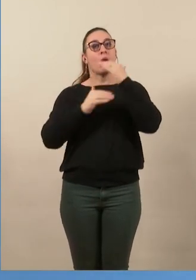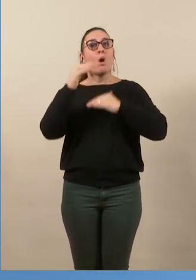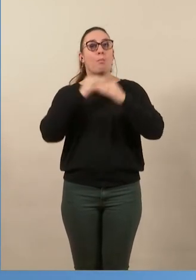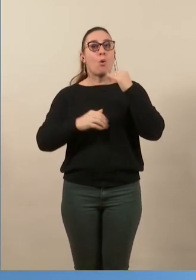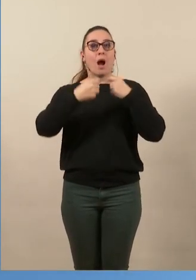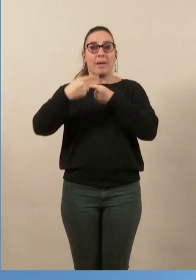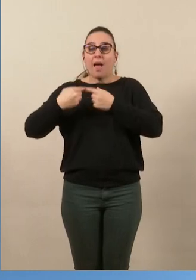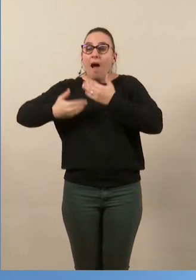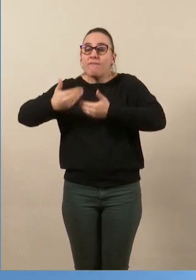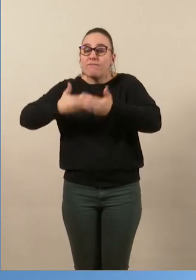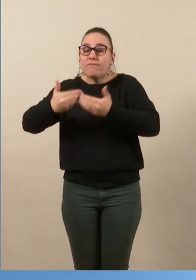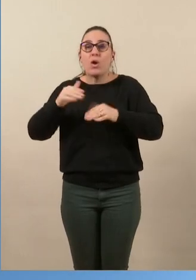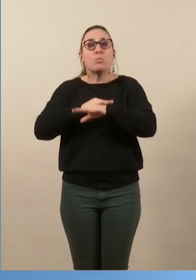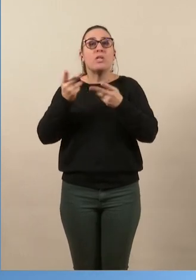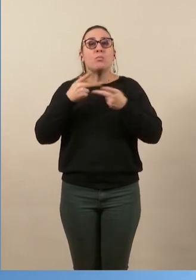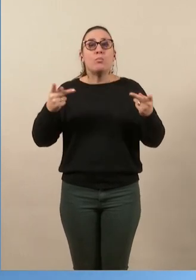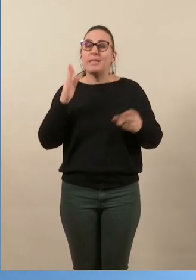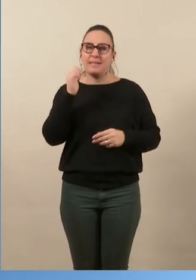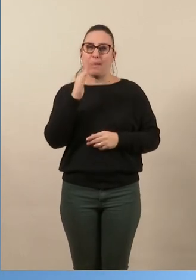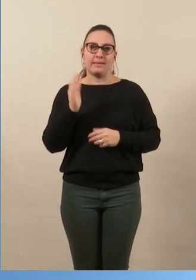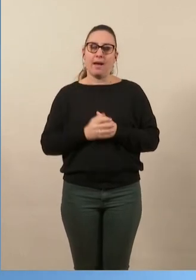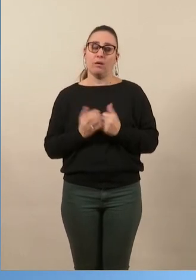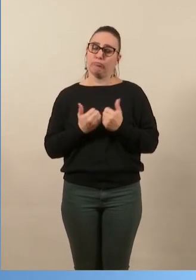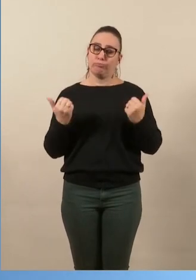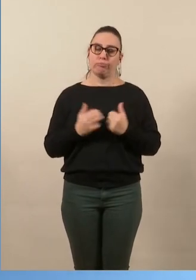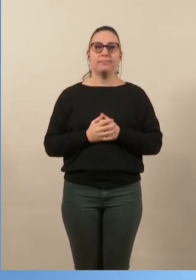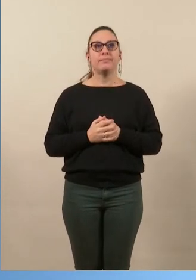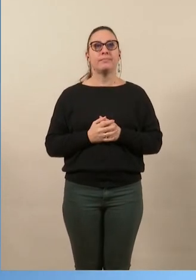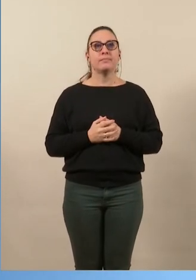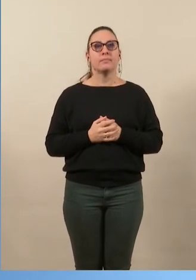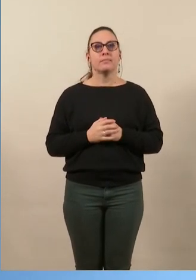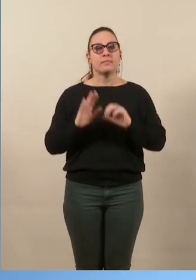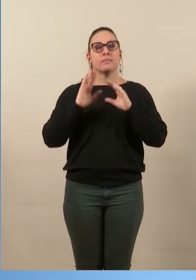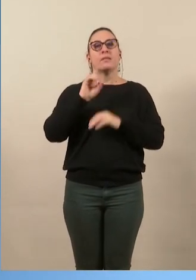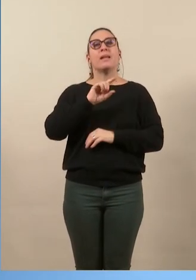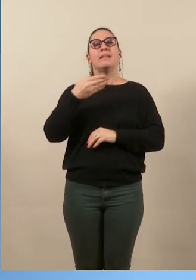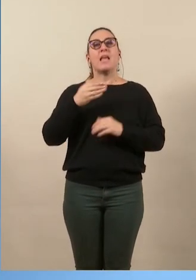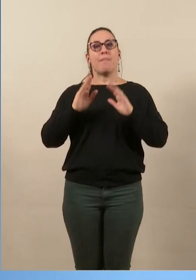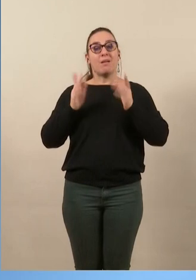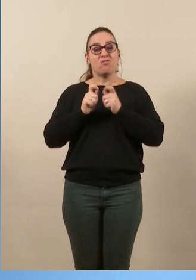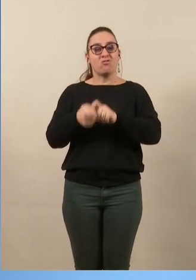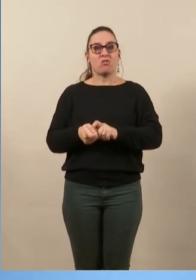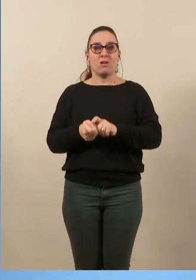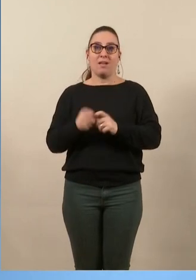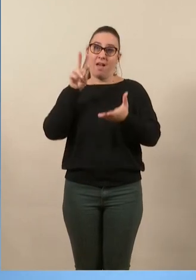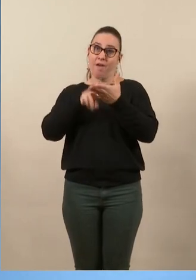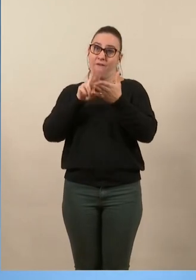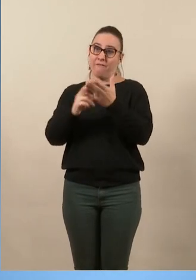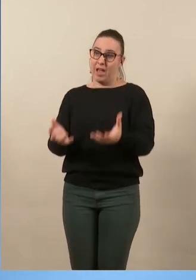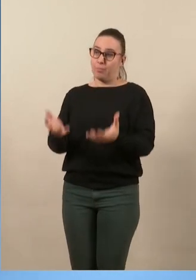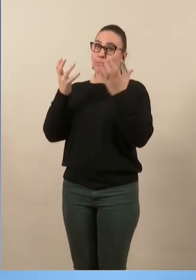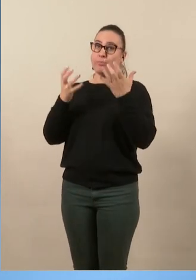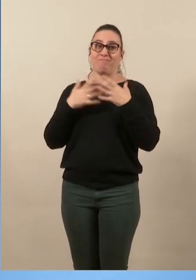l'état d'avancement d'une politique publique cette décision modificative arrive donc pour révéler la vérité chers